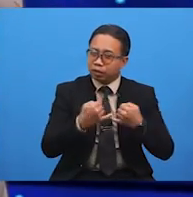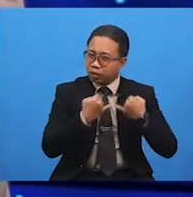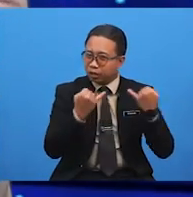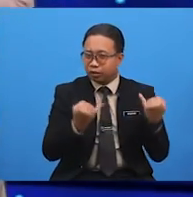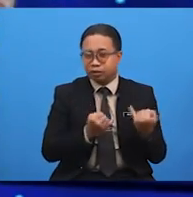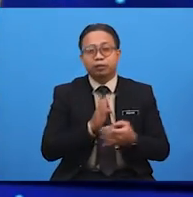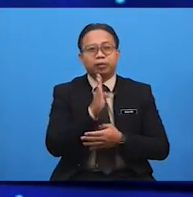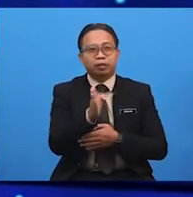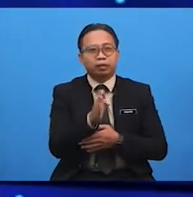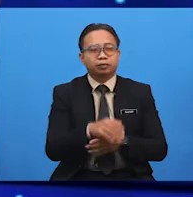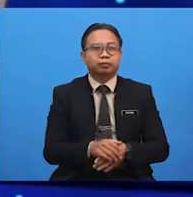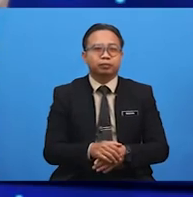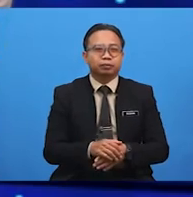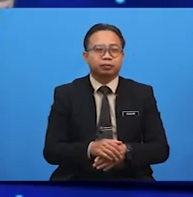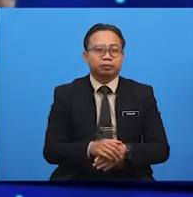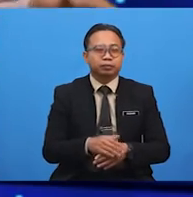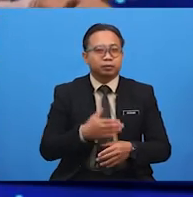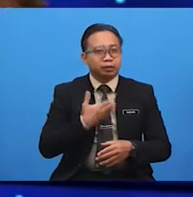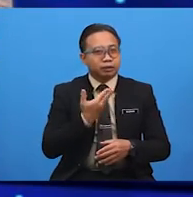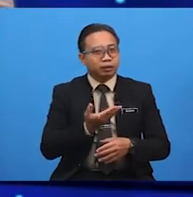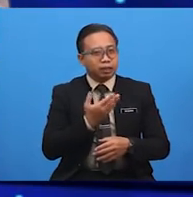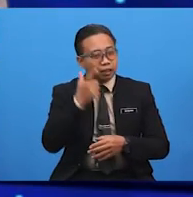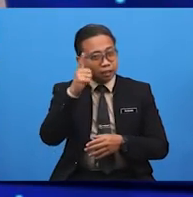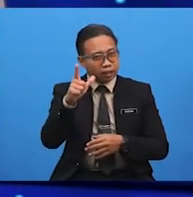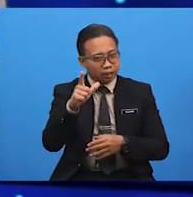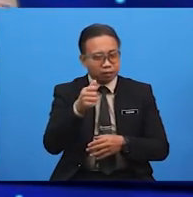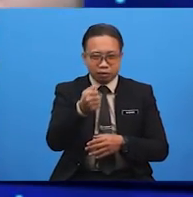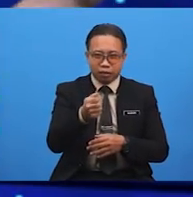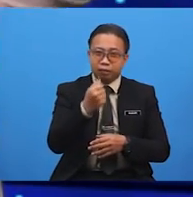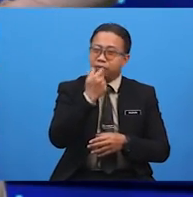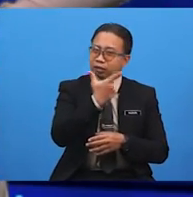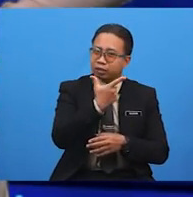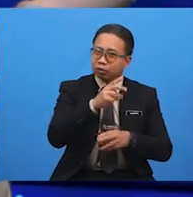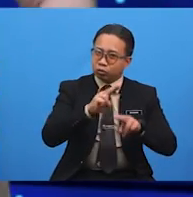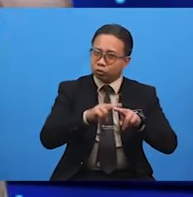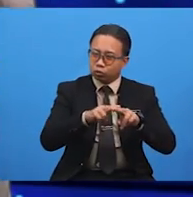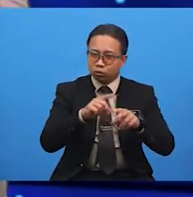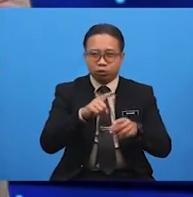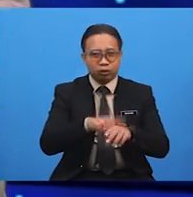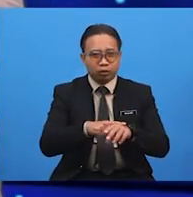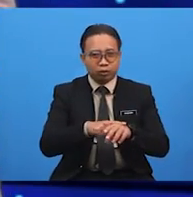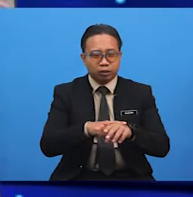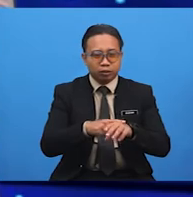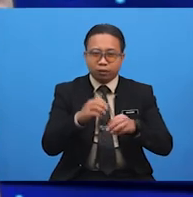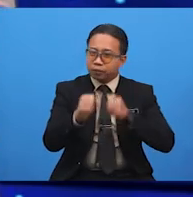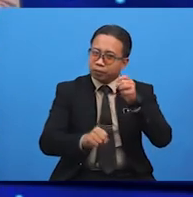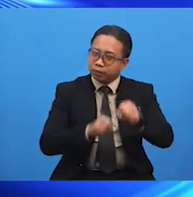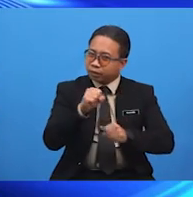bangga. Senang melihat ia ketawa, duduk di palang basikal